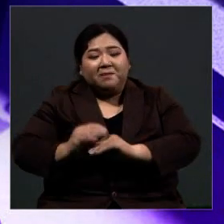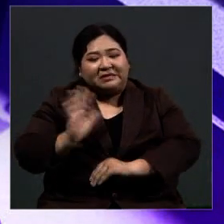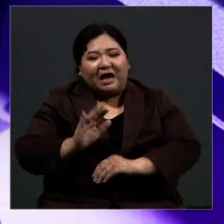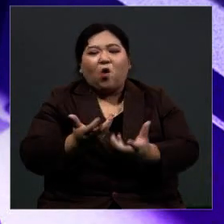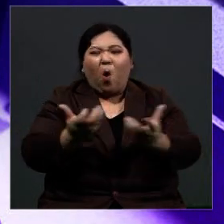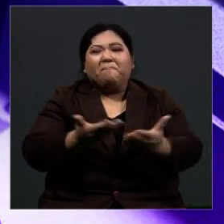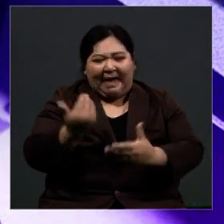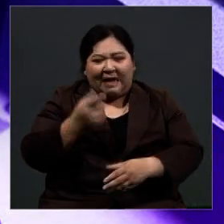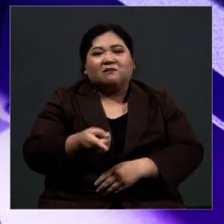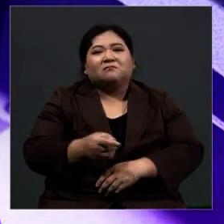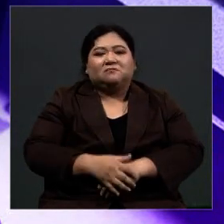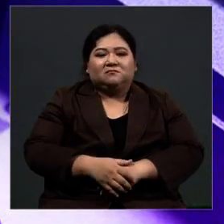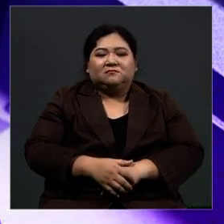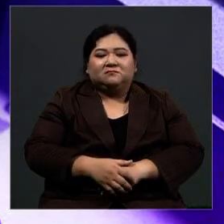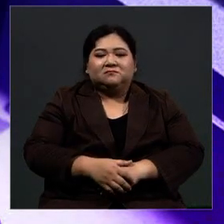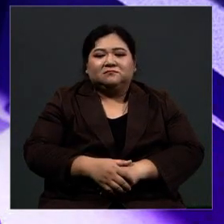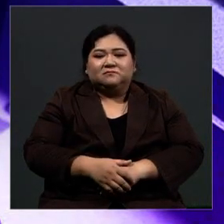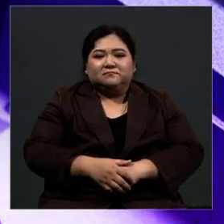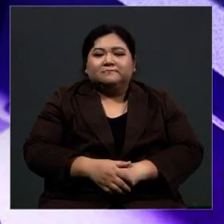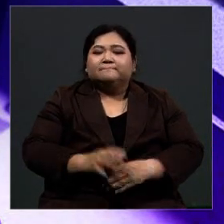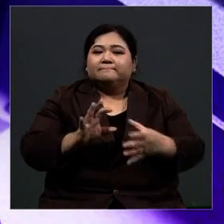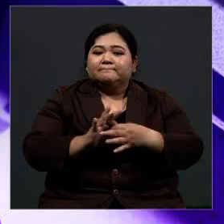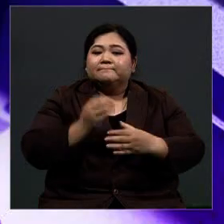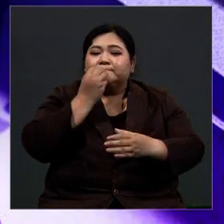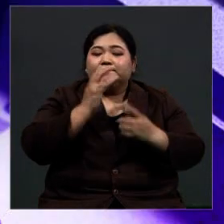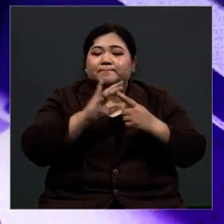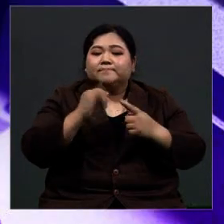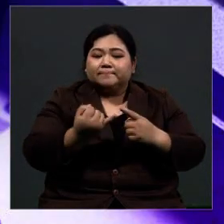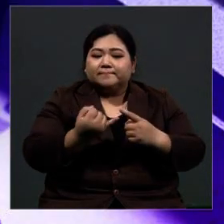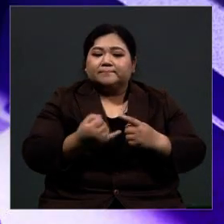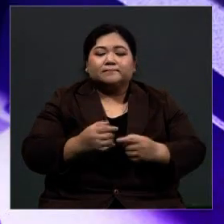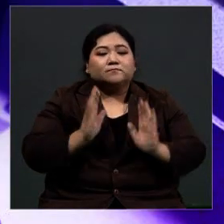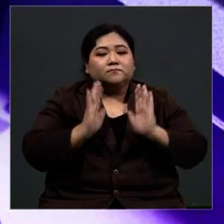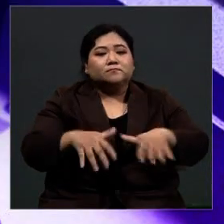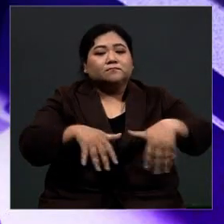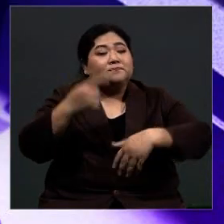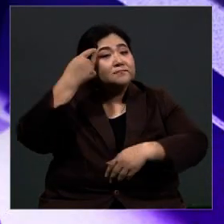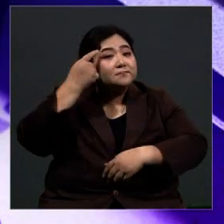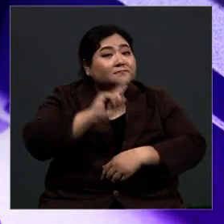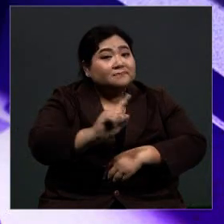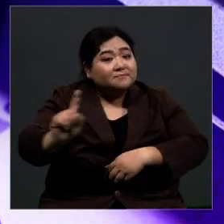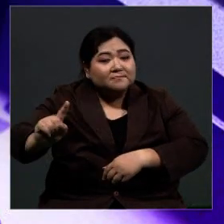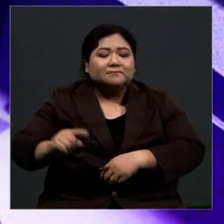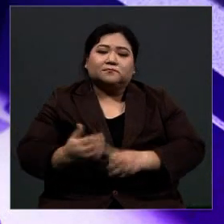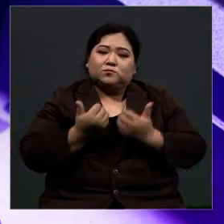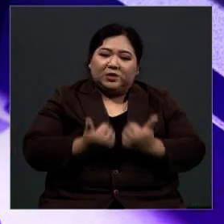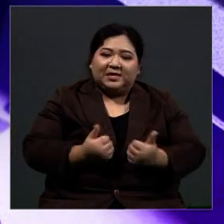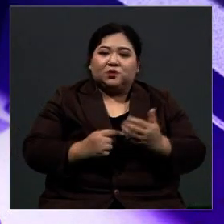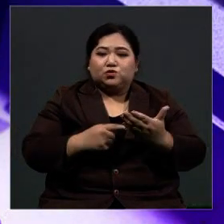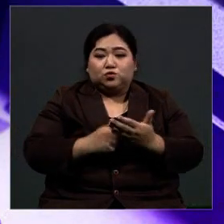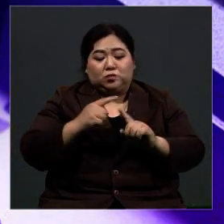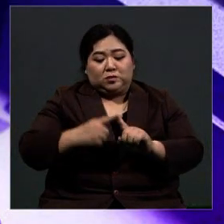ขณะที่ผลสำรวจพฤติกรรมการใช้จ่ายช่วงของเทศกาลกินเจและความคิดเห็นต่อสถานการณ์ในปัจจุบันระหว่างวันที่